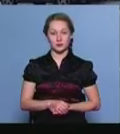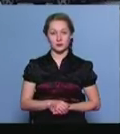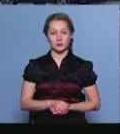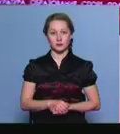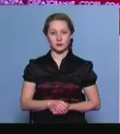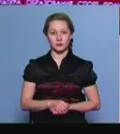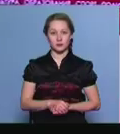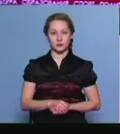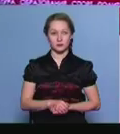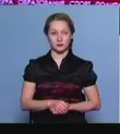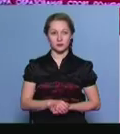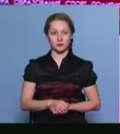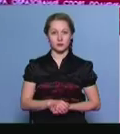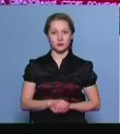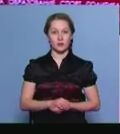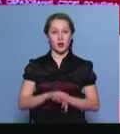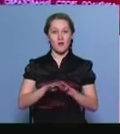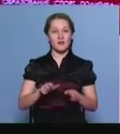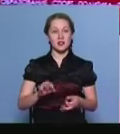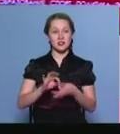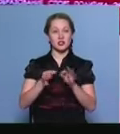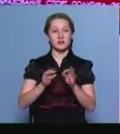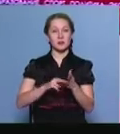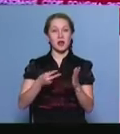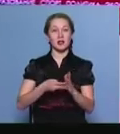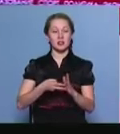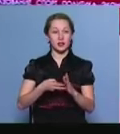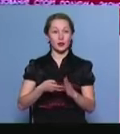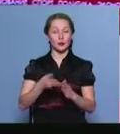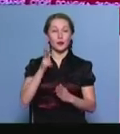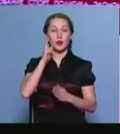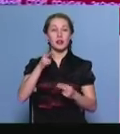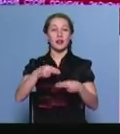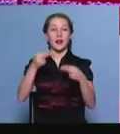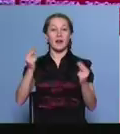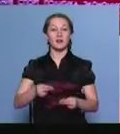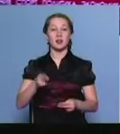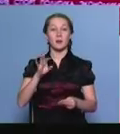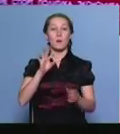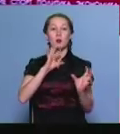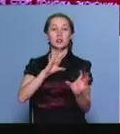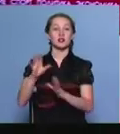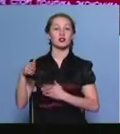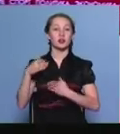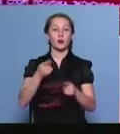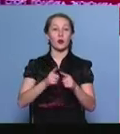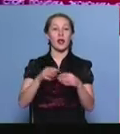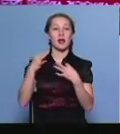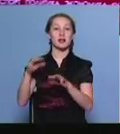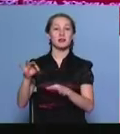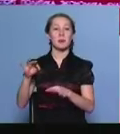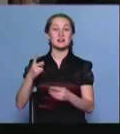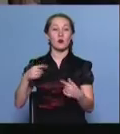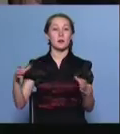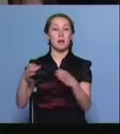Удмуртия». Власти Ижевска планируют заключать трехлетние контракты по содержанию дорог. Это позволит подрядчикам вкладываться в